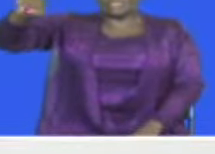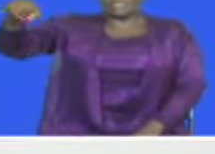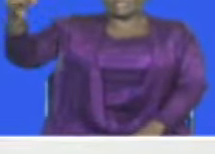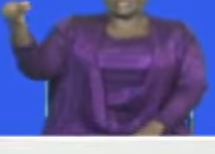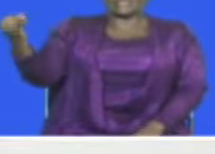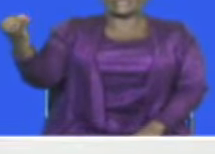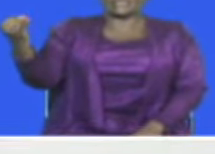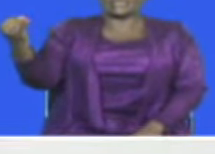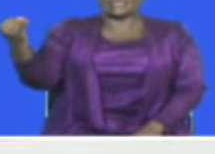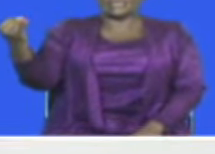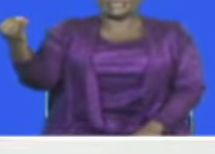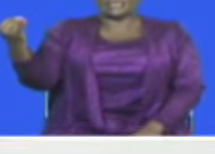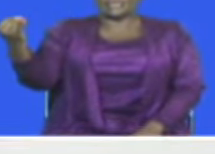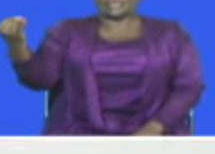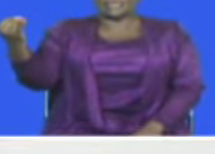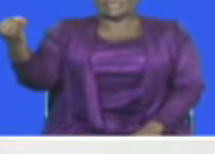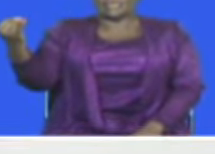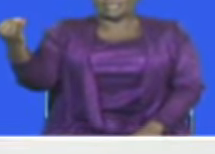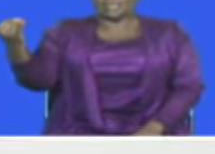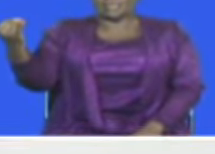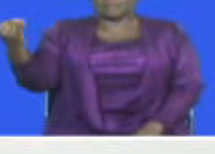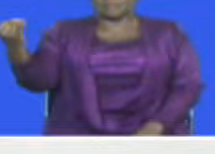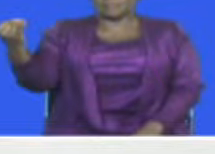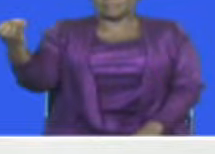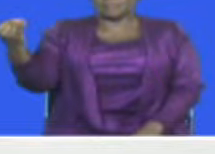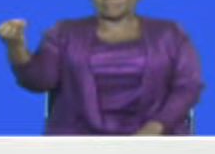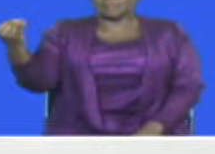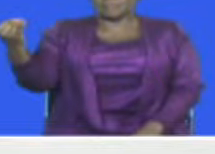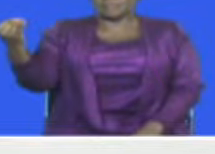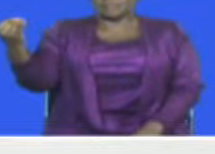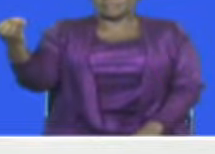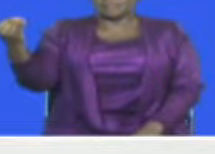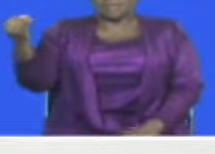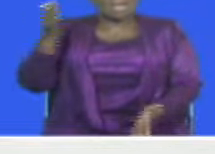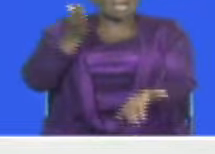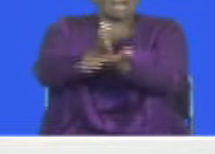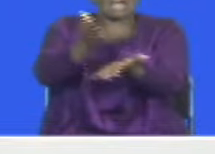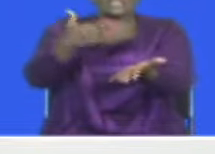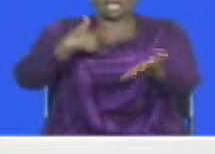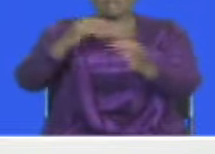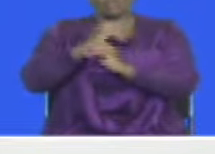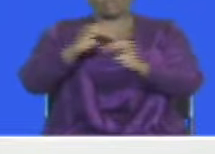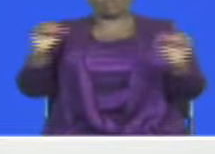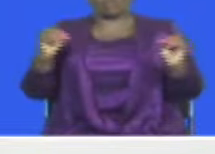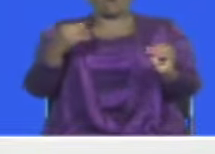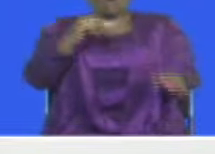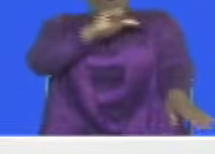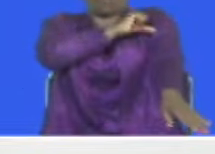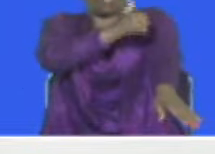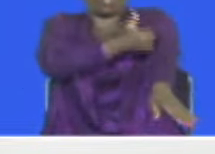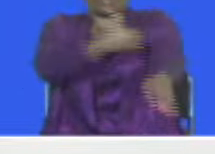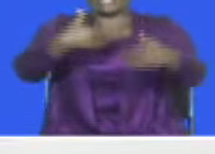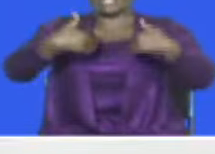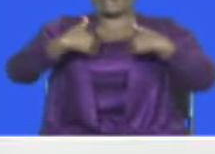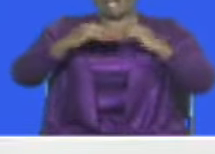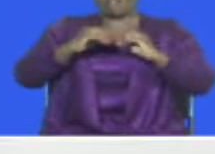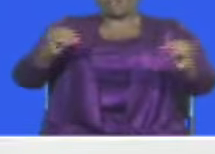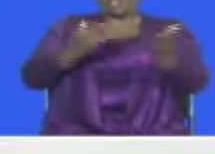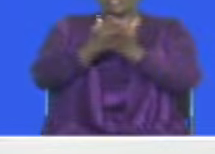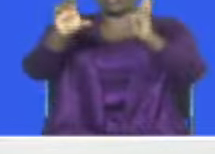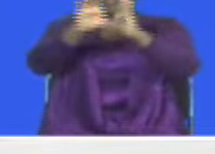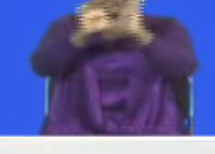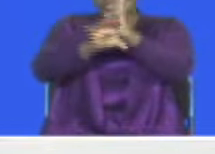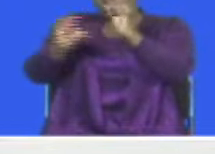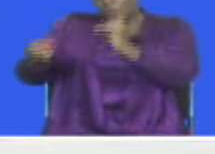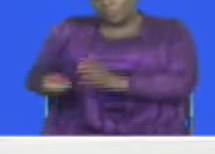mahakama kuu humo nchini Filomena Mwilu haliko pale kihalali kwa sababu hana mamlaka na nguvu kikatiba